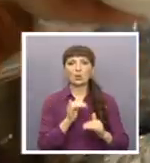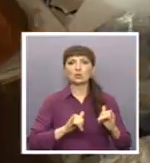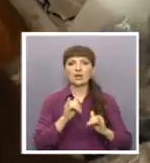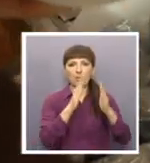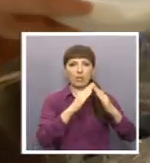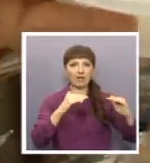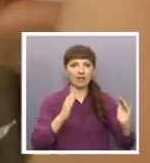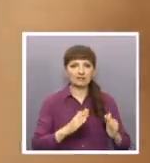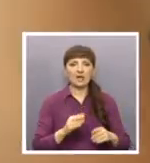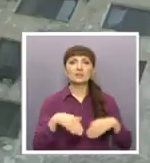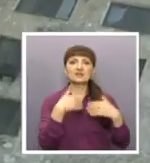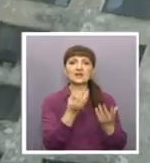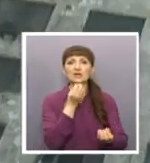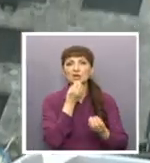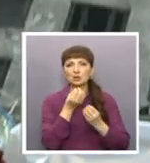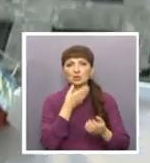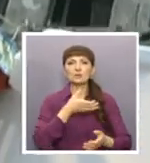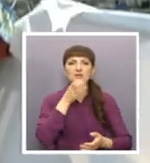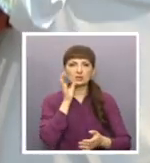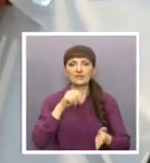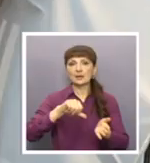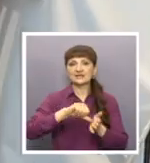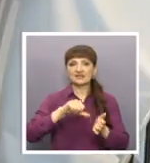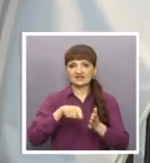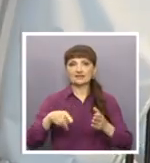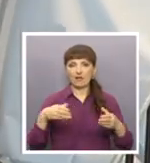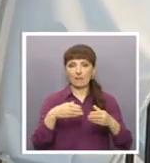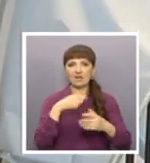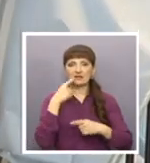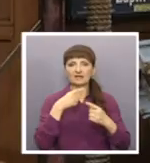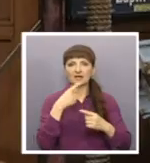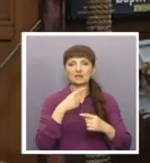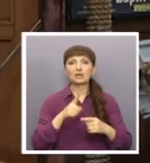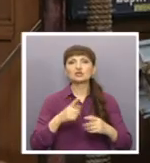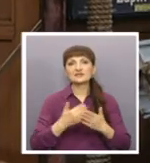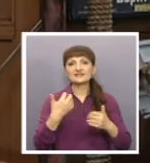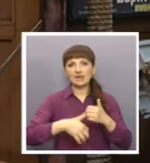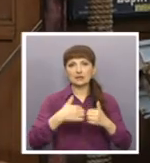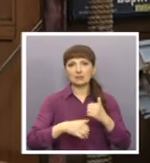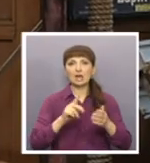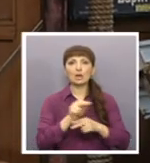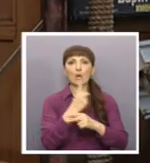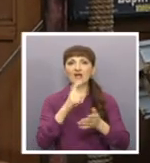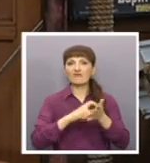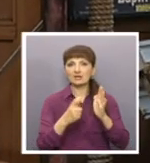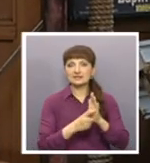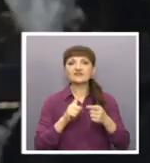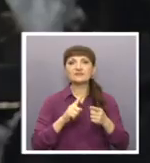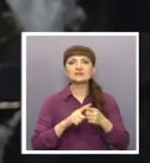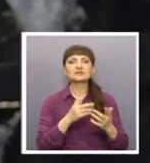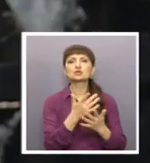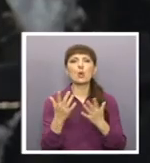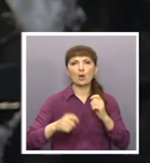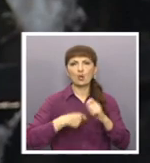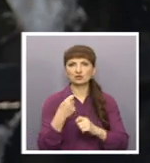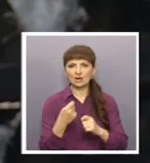палатках, где им предоставили еду и питье. Представители стройкомпании заявили, что в среднем на ремонт одной квартиры, в зависимости от степени